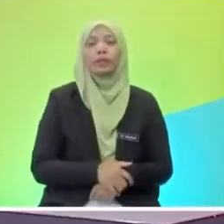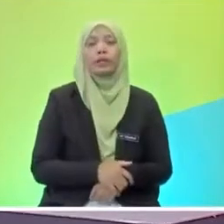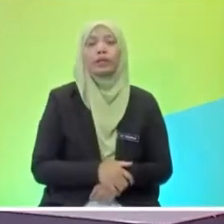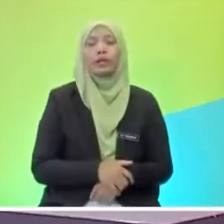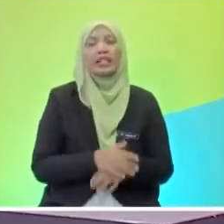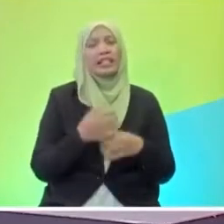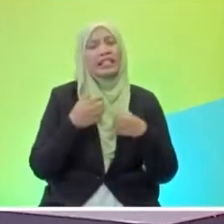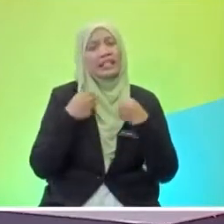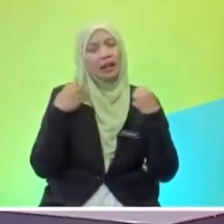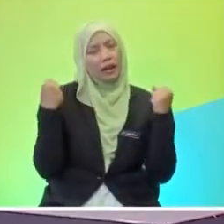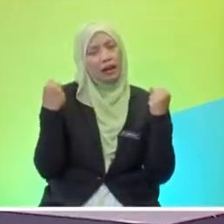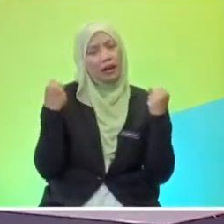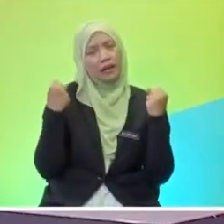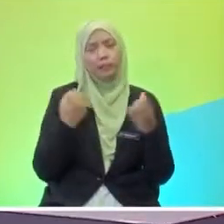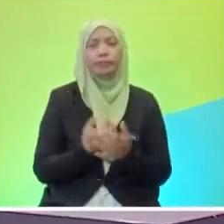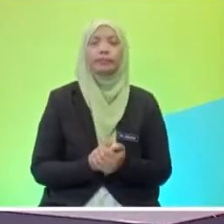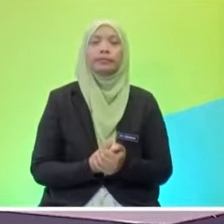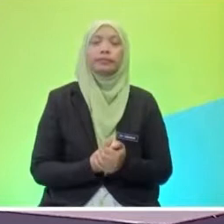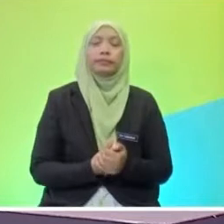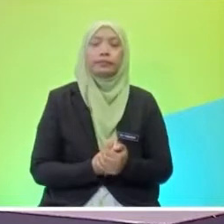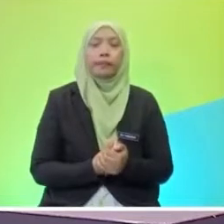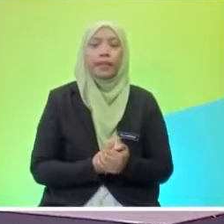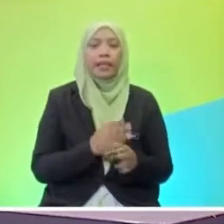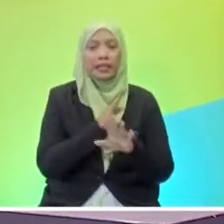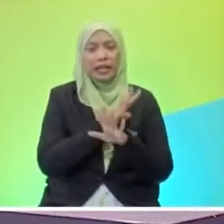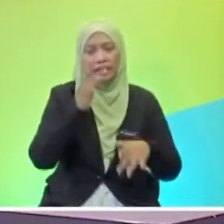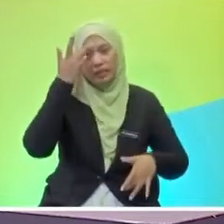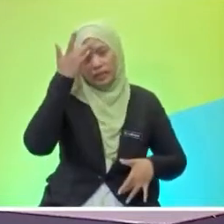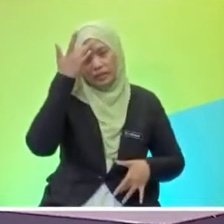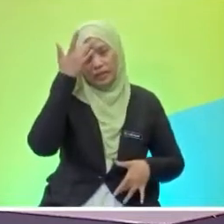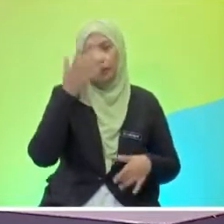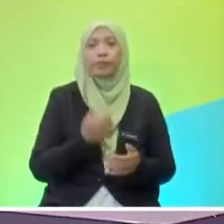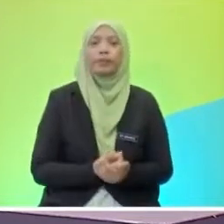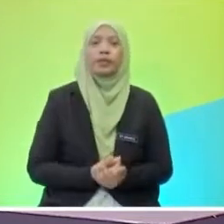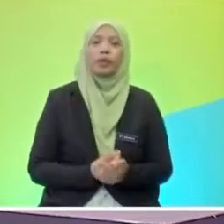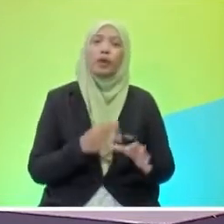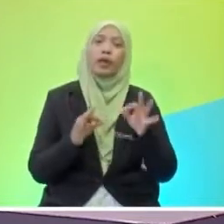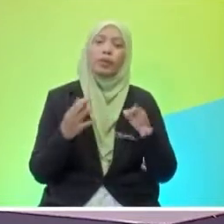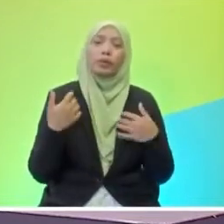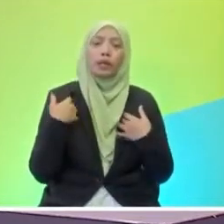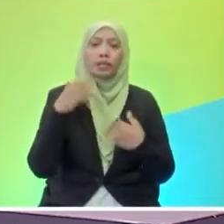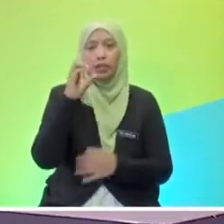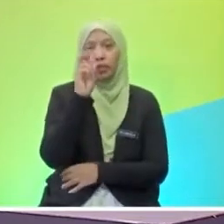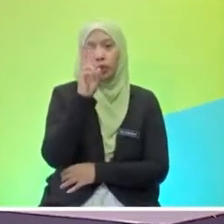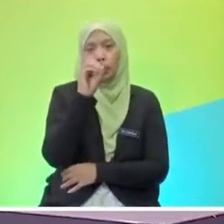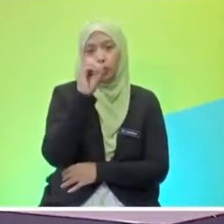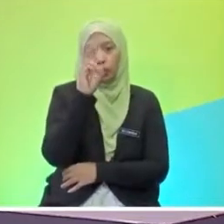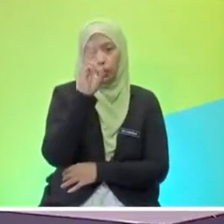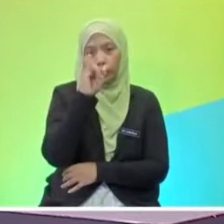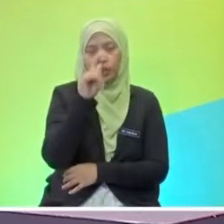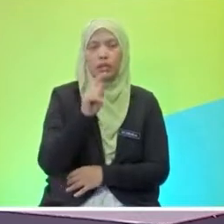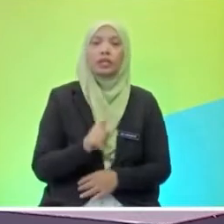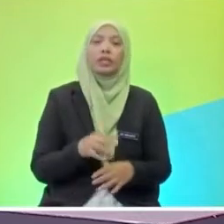cegah tak ada penyakit kalau ada penyakit tapi udah berkurangnya kita jaga